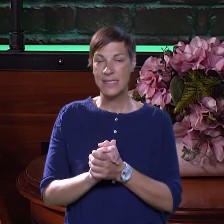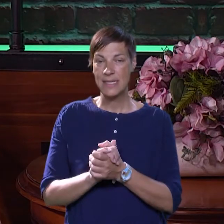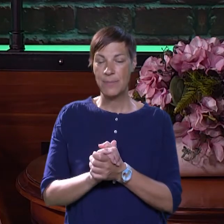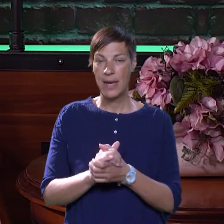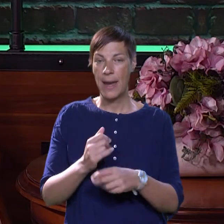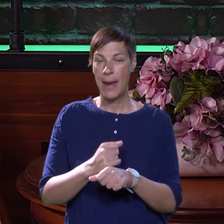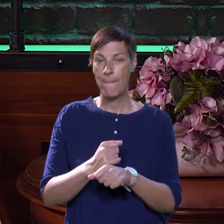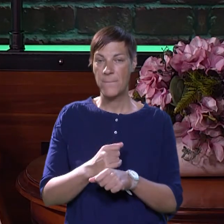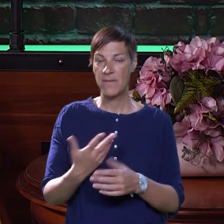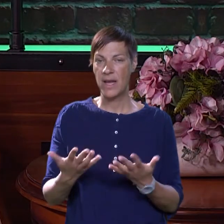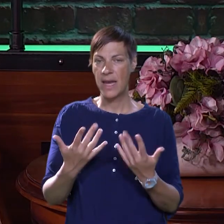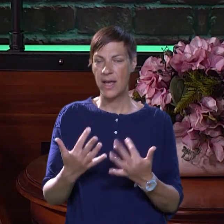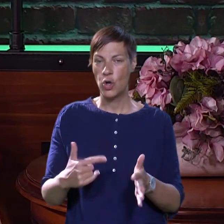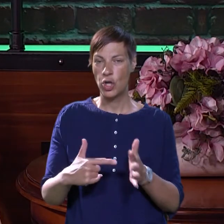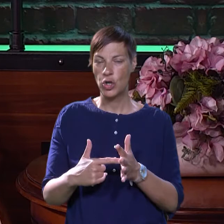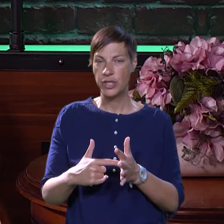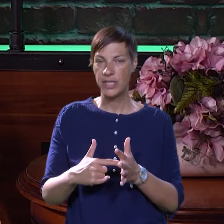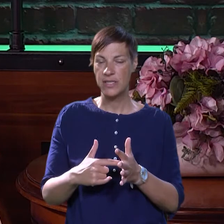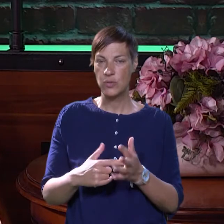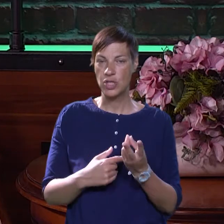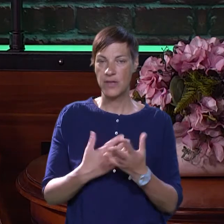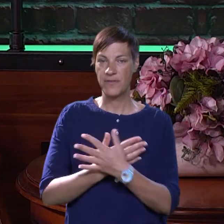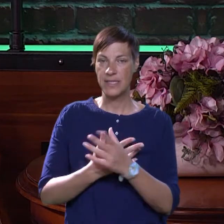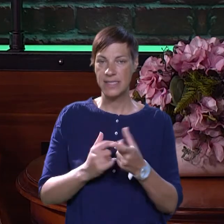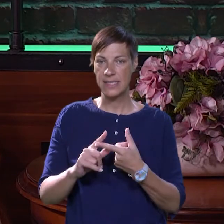partnerima naprintala nekoliko tisuća vizira.